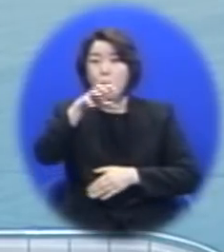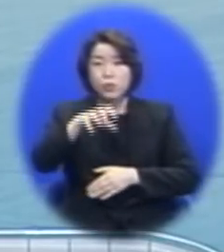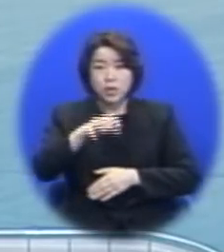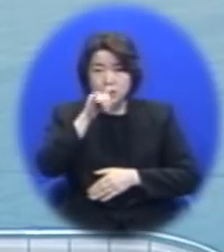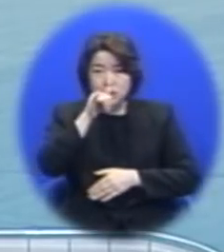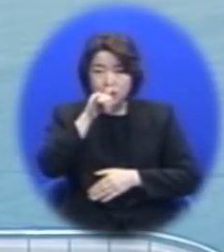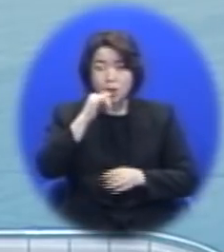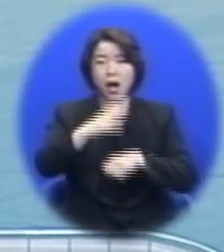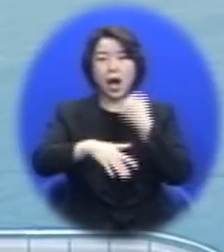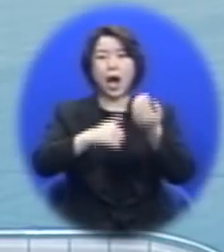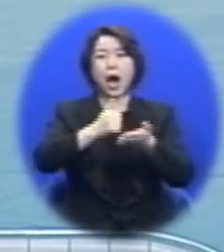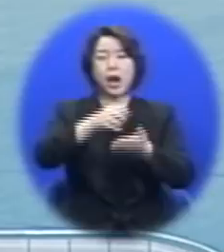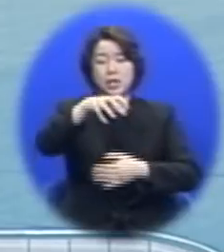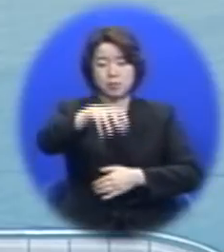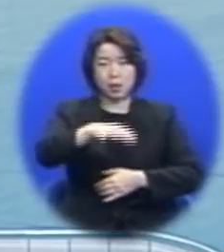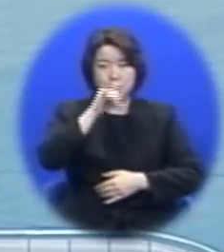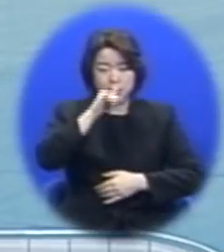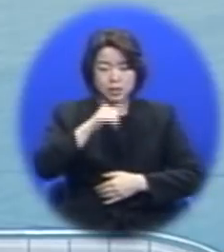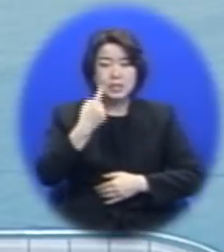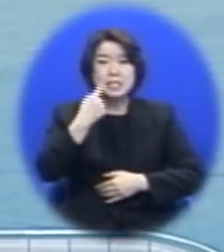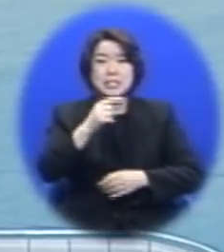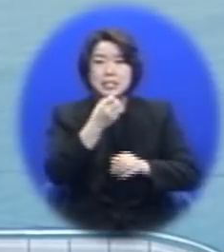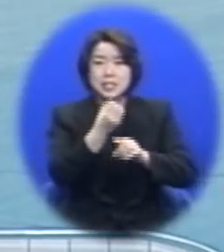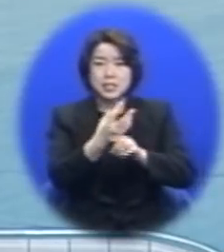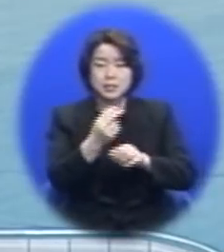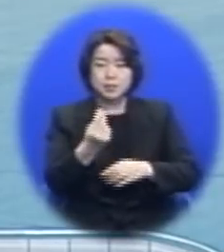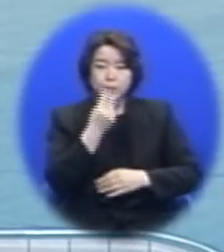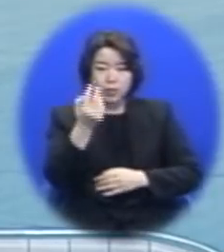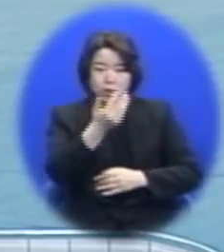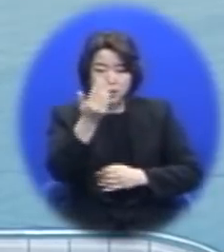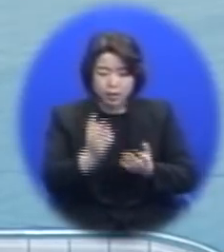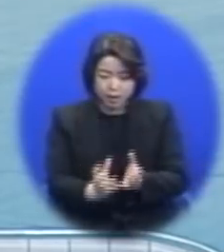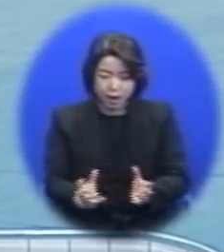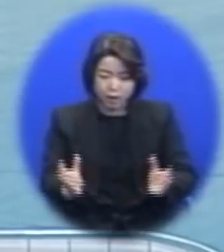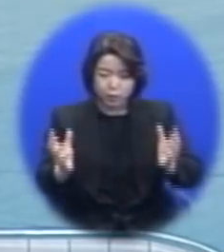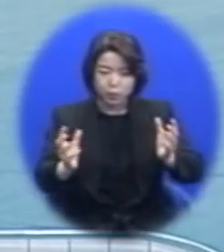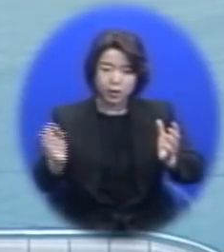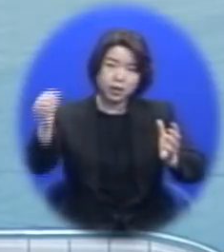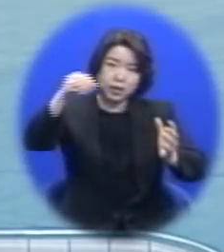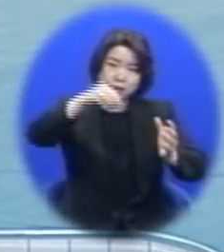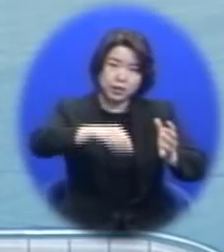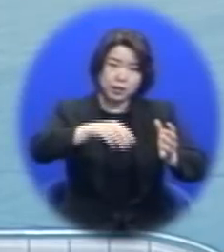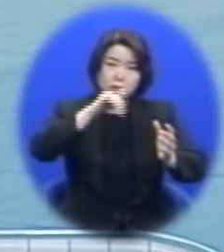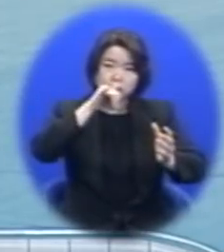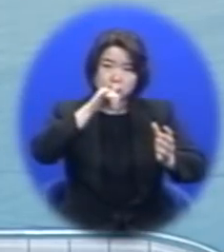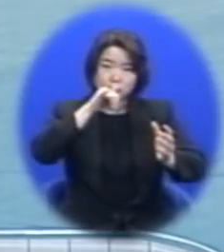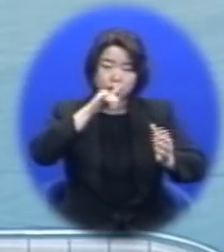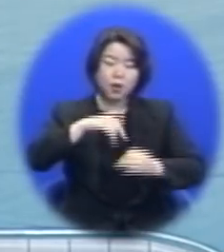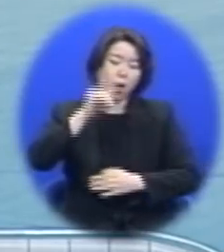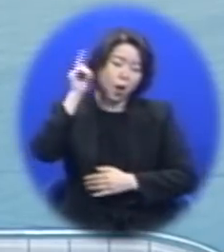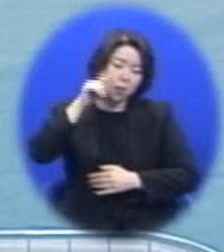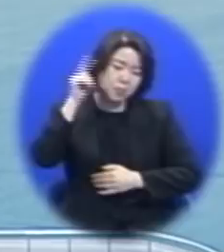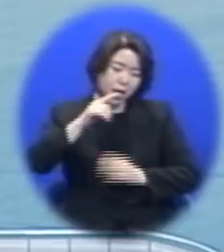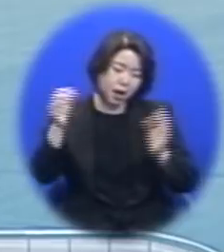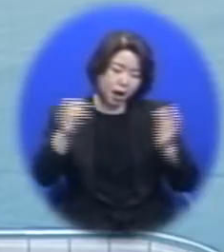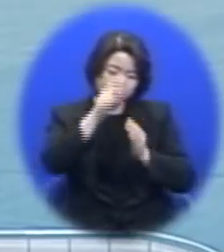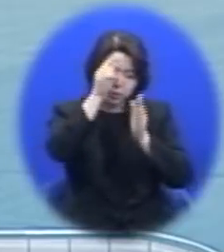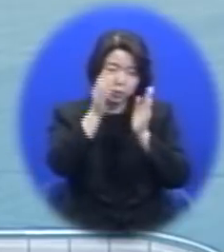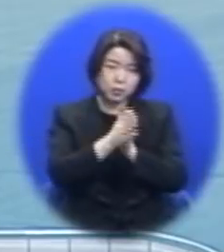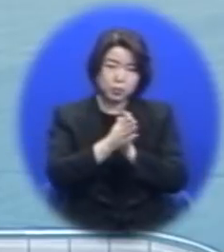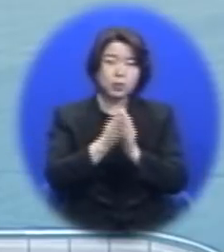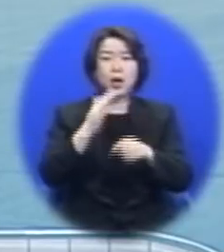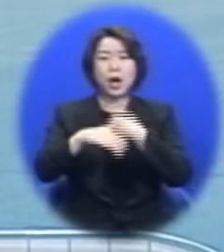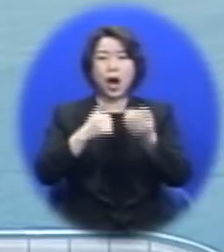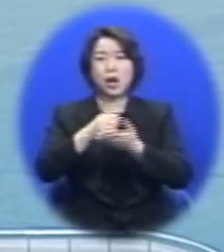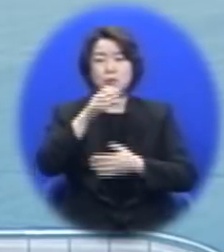하나님 앞에 있는 금향로에 담겨져 있어요. 매일 합심기도 제목 하나님 앞에 분별받느라고